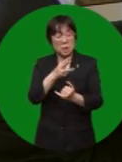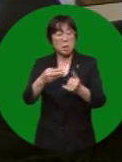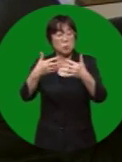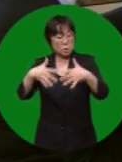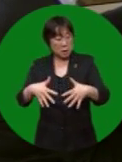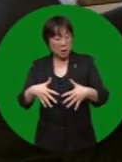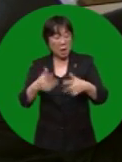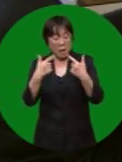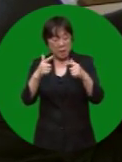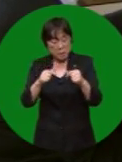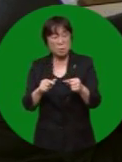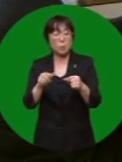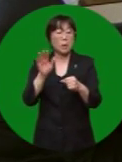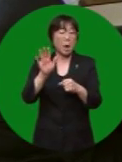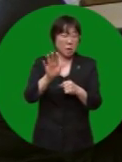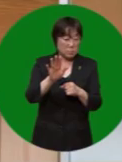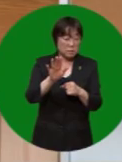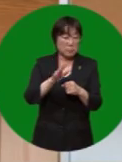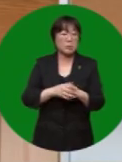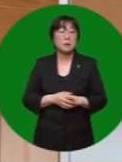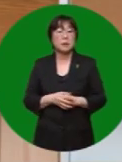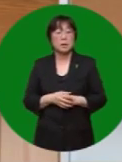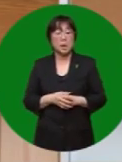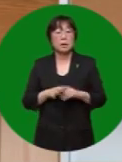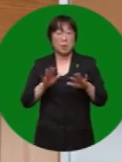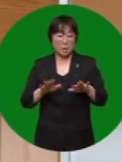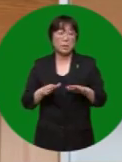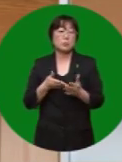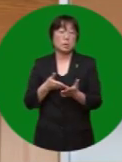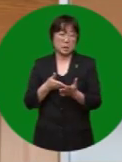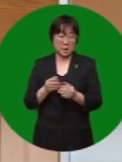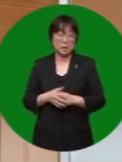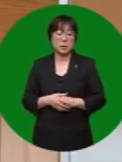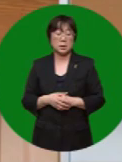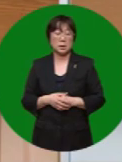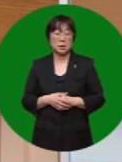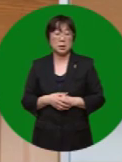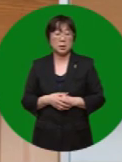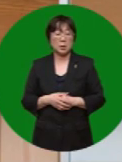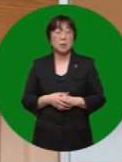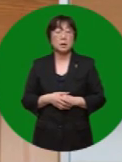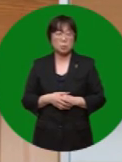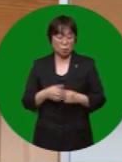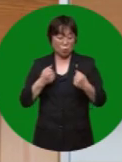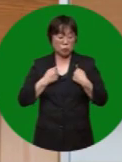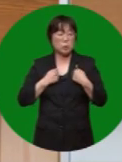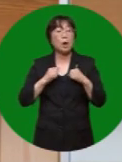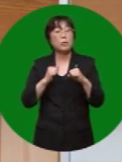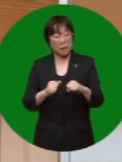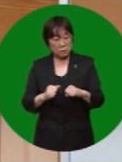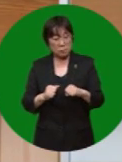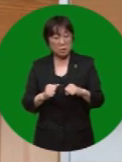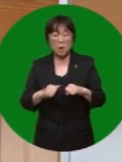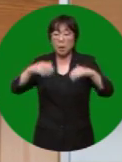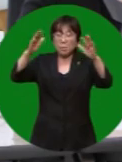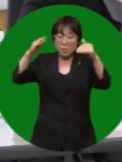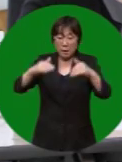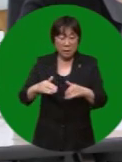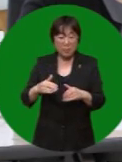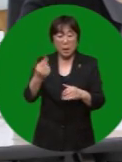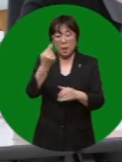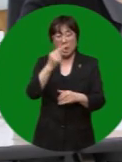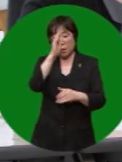形が実は平時からも存在をするというのが今の形になってですね、でなるべくその訓練やるからというと出てこない人も多いん